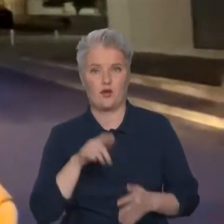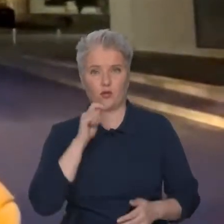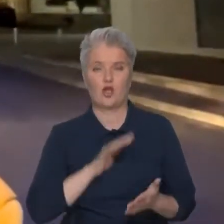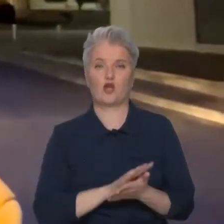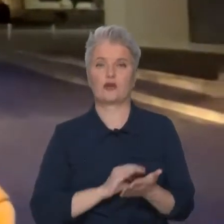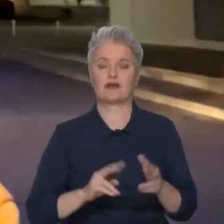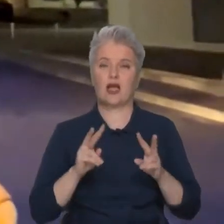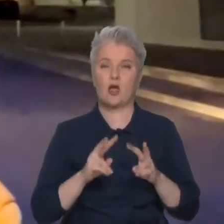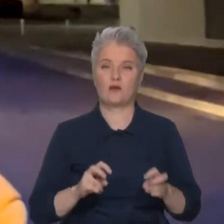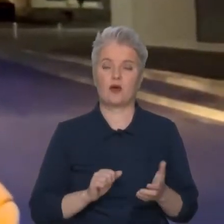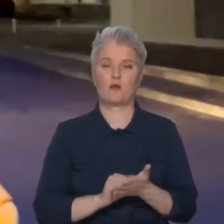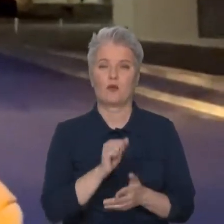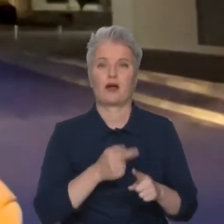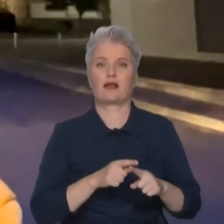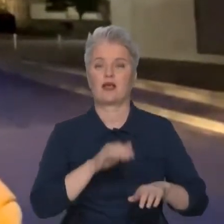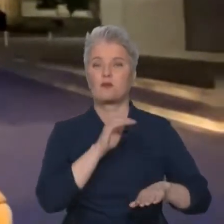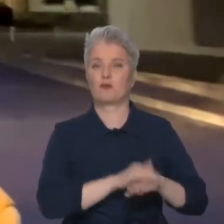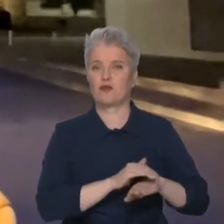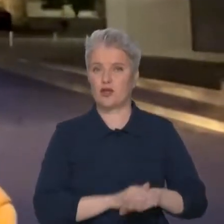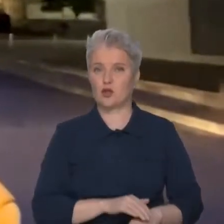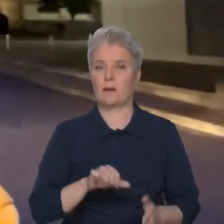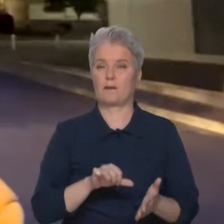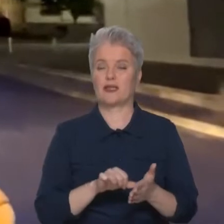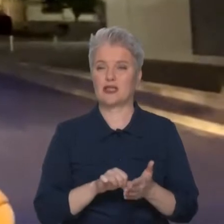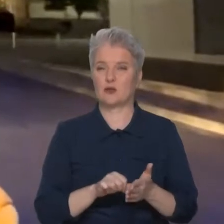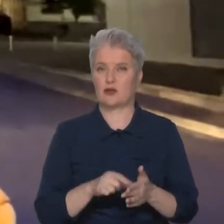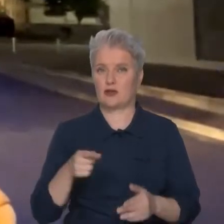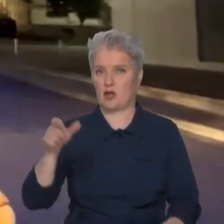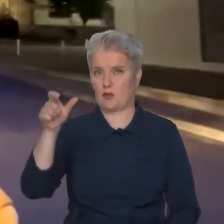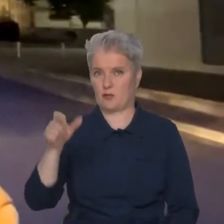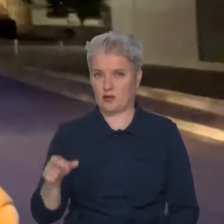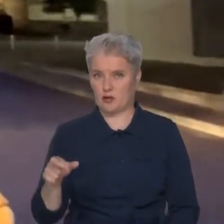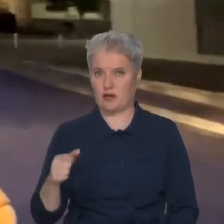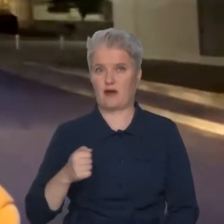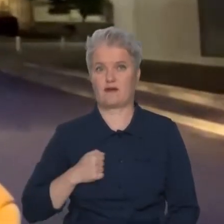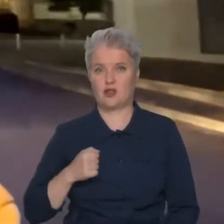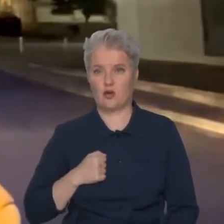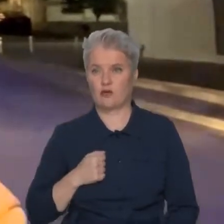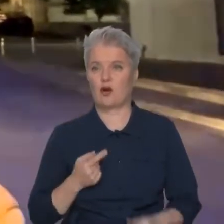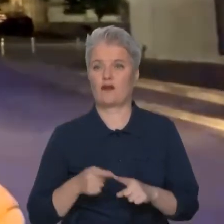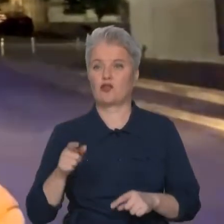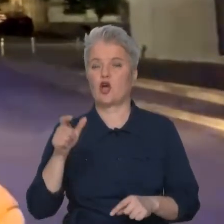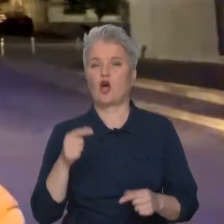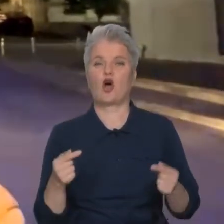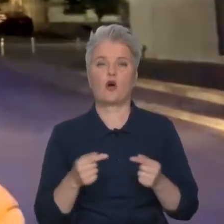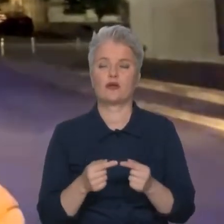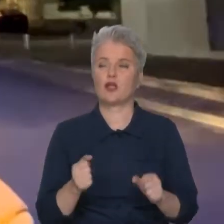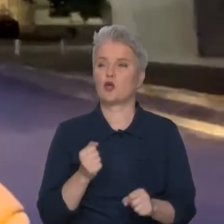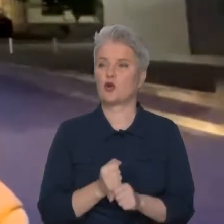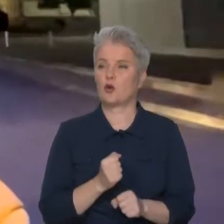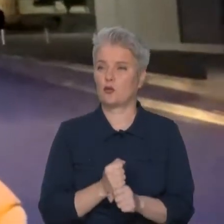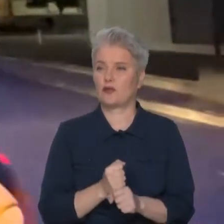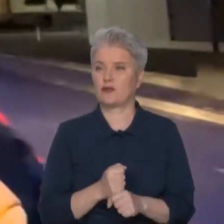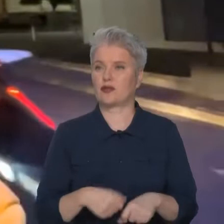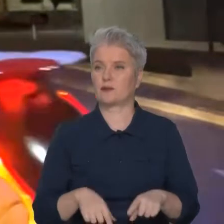журналістські розслідування, публікації, які підтверджують присутність персонально певного військового, що він конкретно